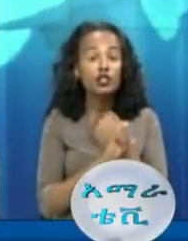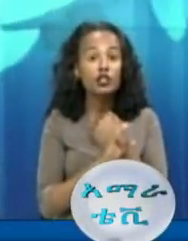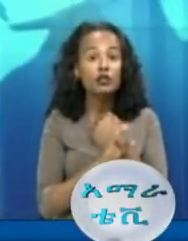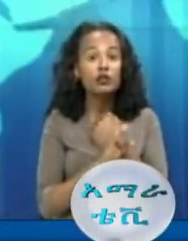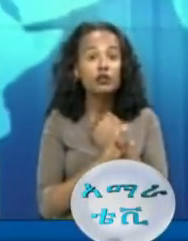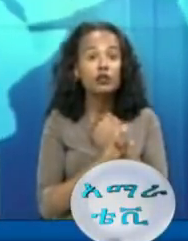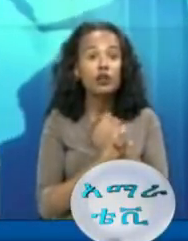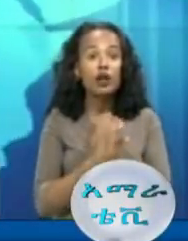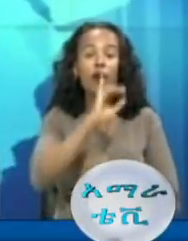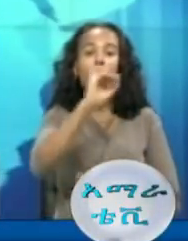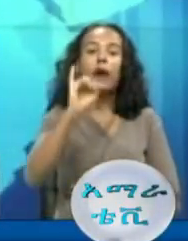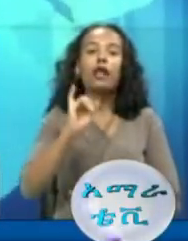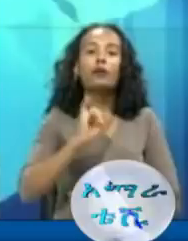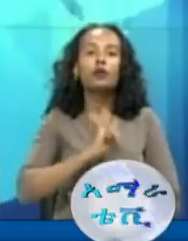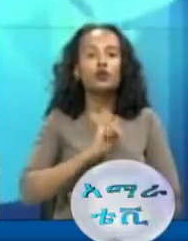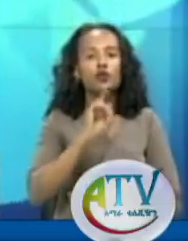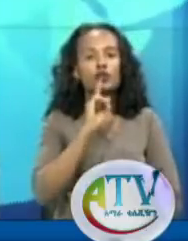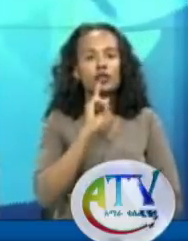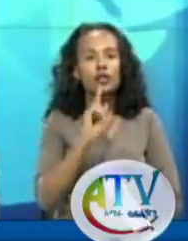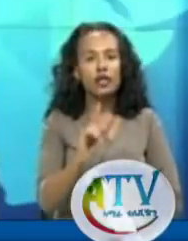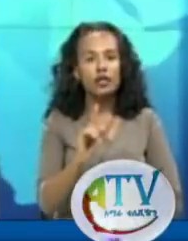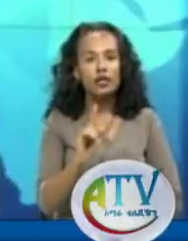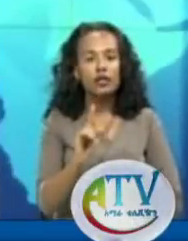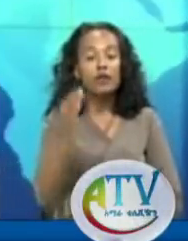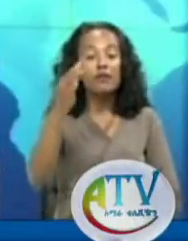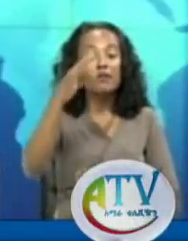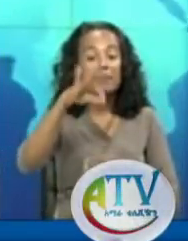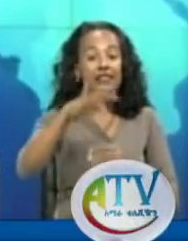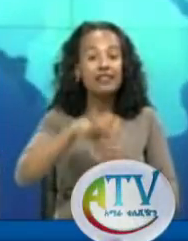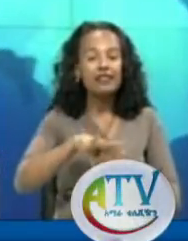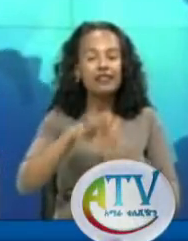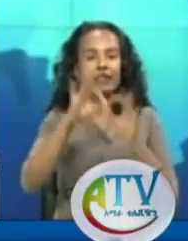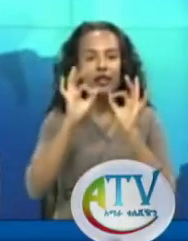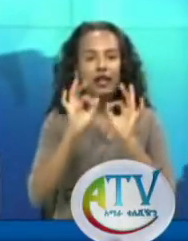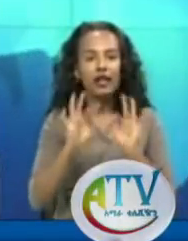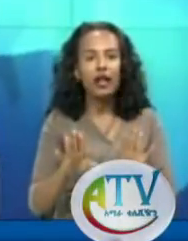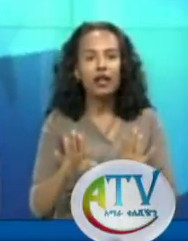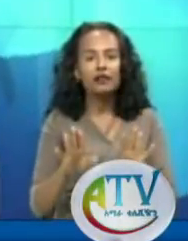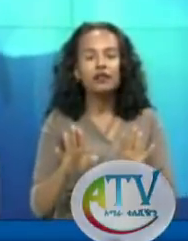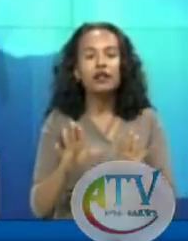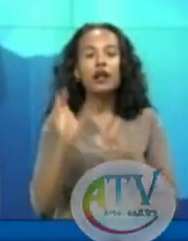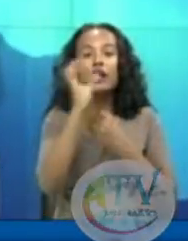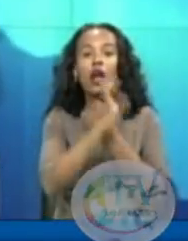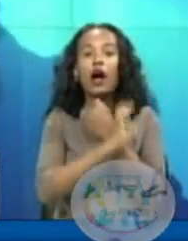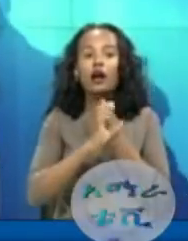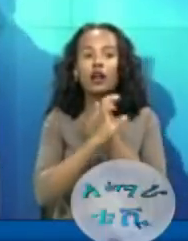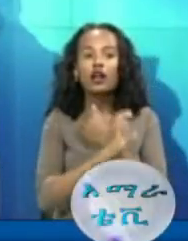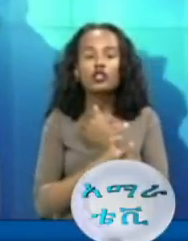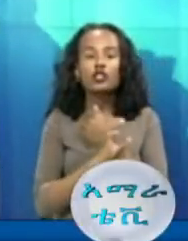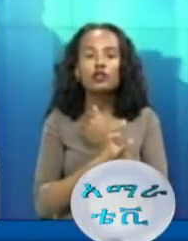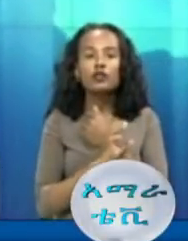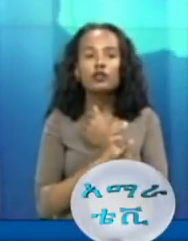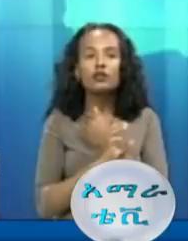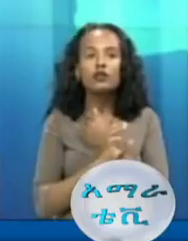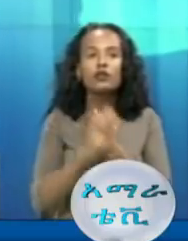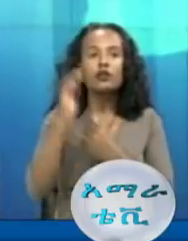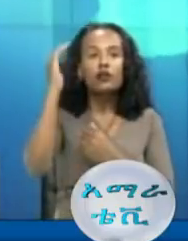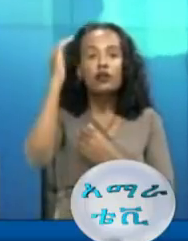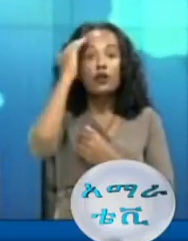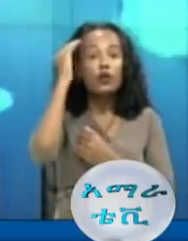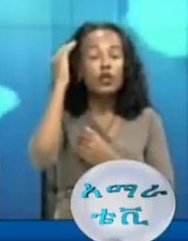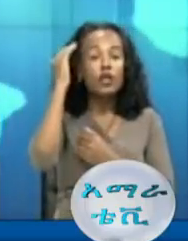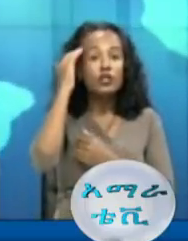የሀገራችን ባለቤቶች ነን። ምትክ ለሌላት ሀገራችን